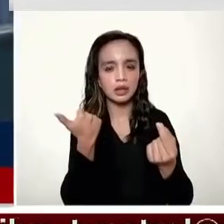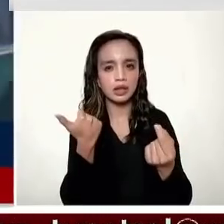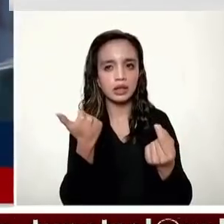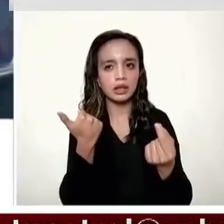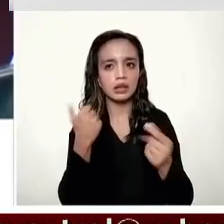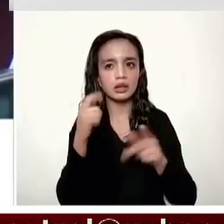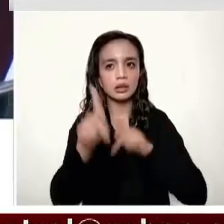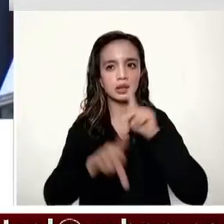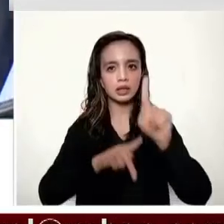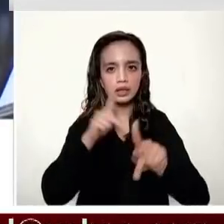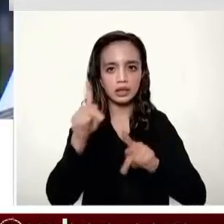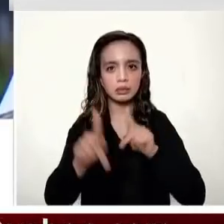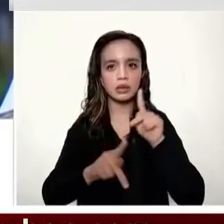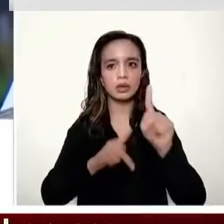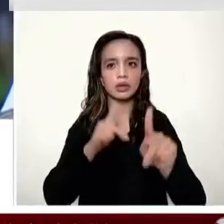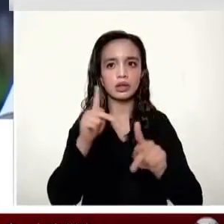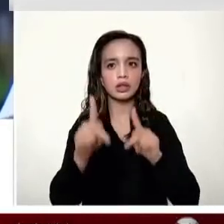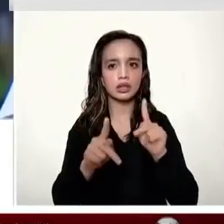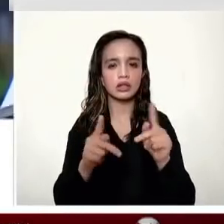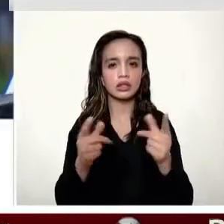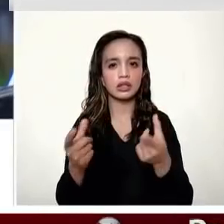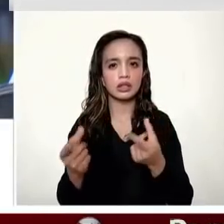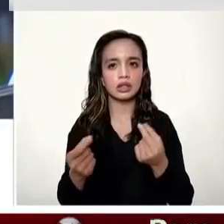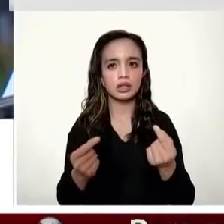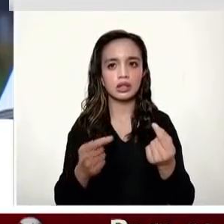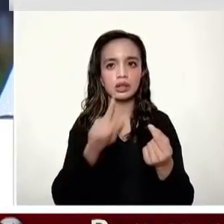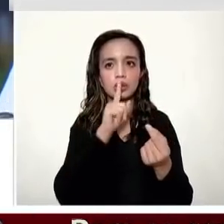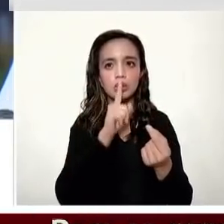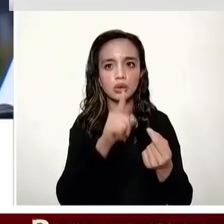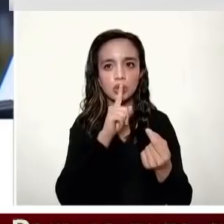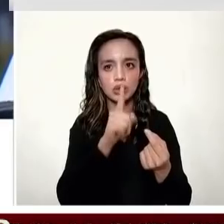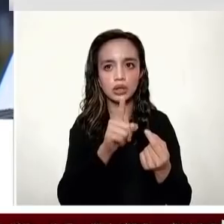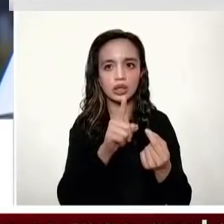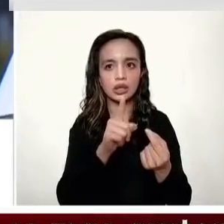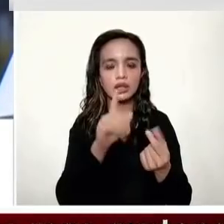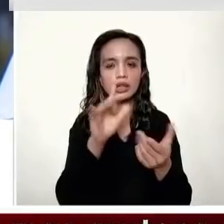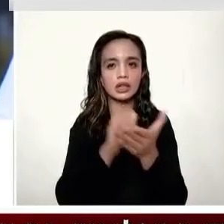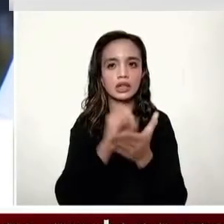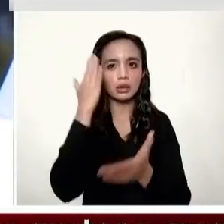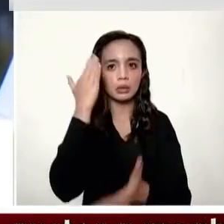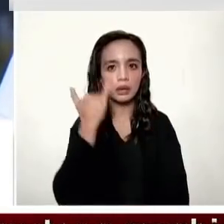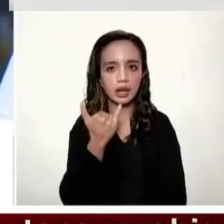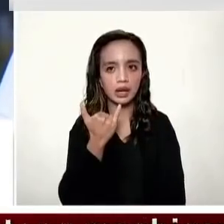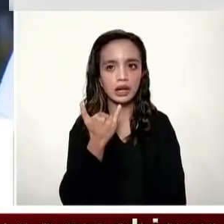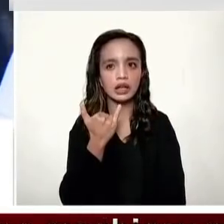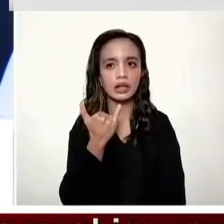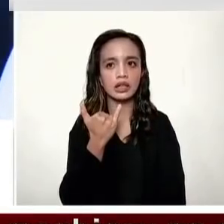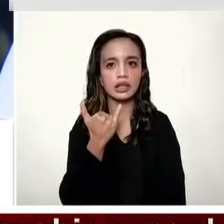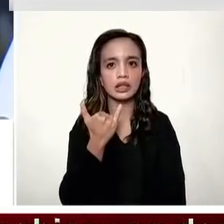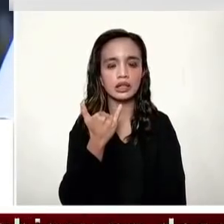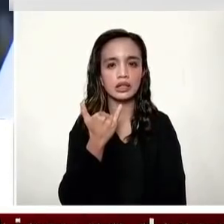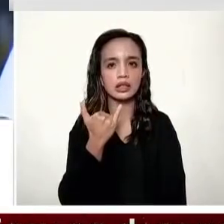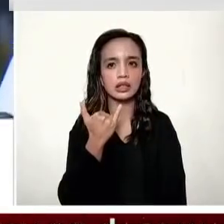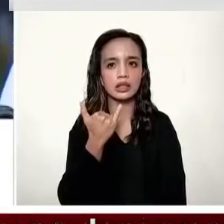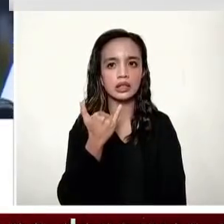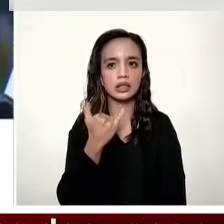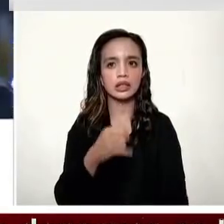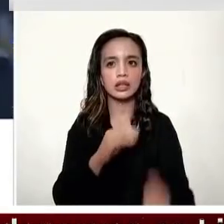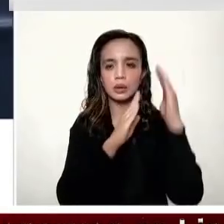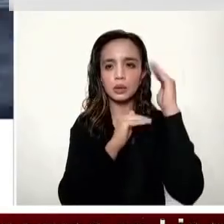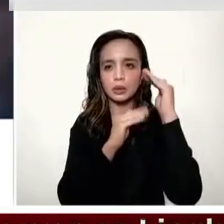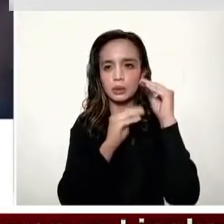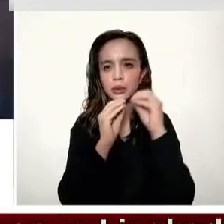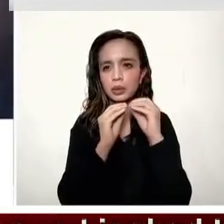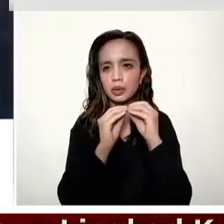kanilang sineservisyon everyday. Tapos eto yung mga tao na mas gusto sana mas konti